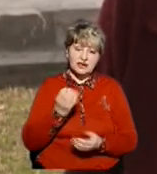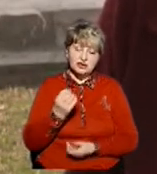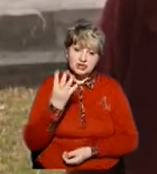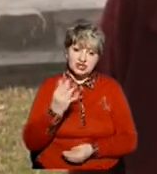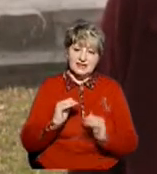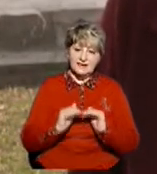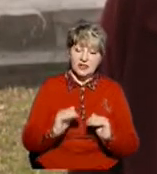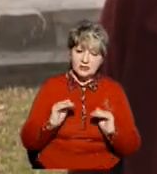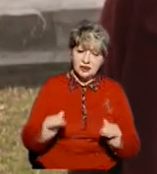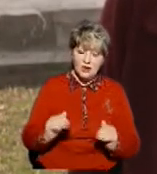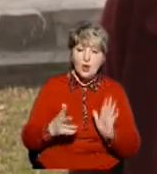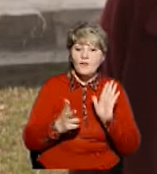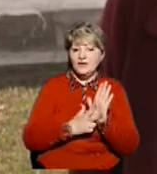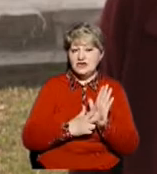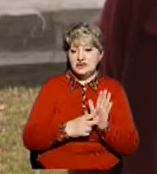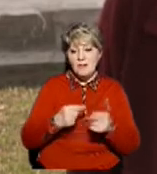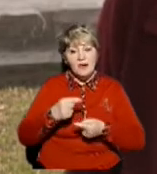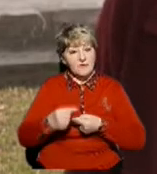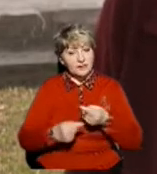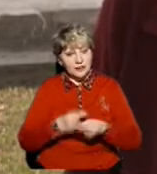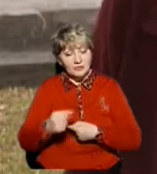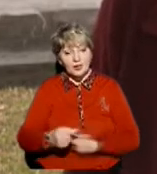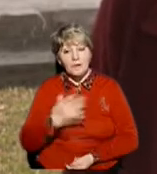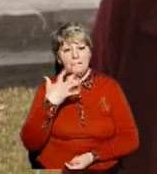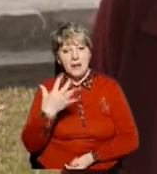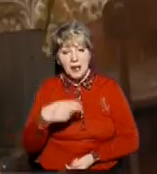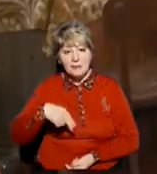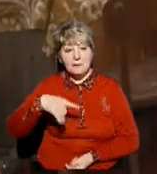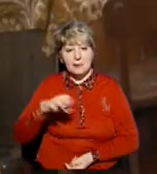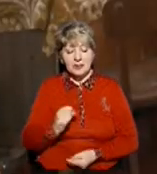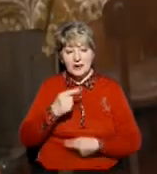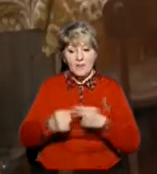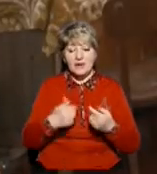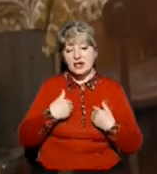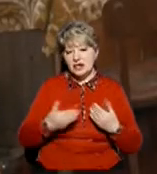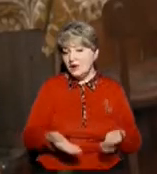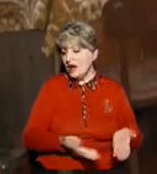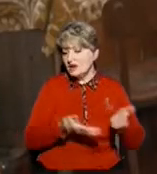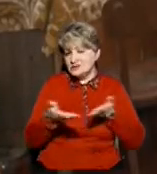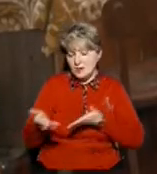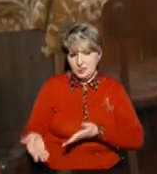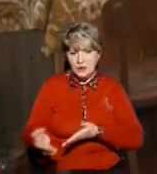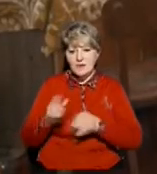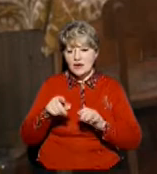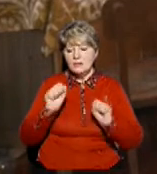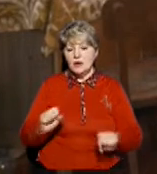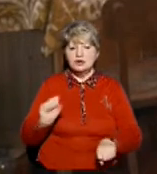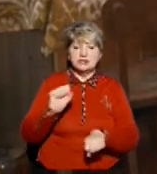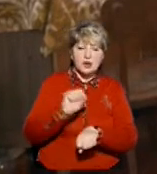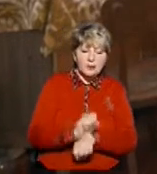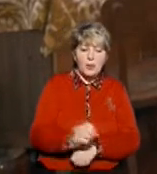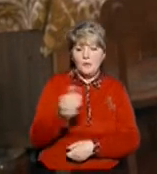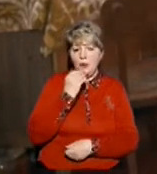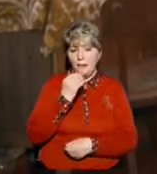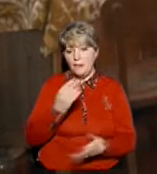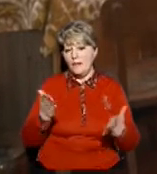четверо дітей, вісім онуків, п'ять правнуків. Я запрошую, ви можете зупинитися, поїсти,